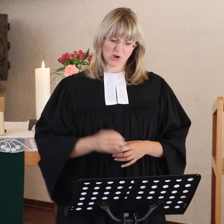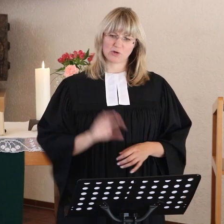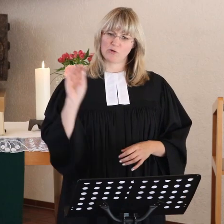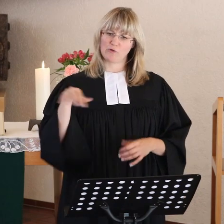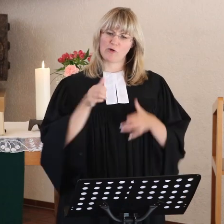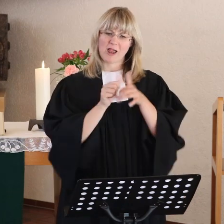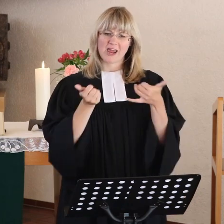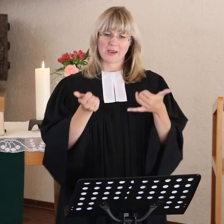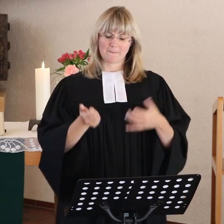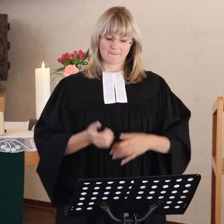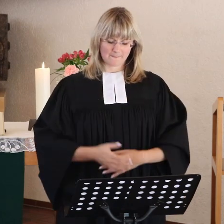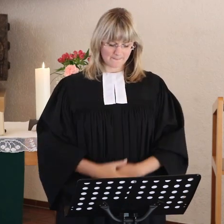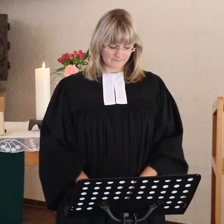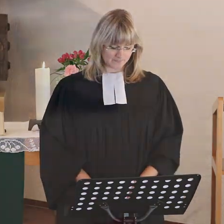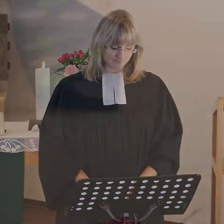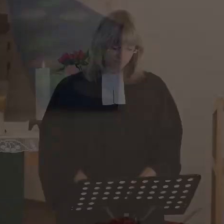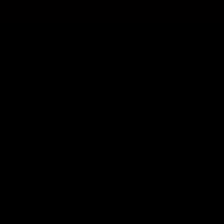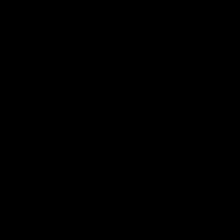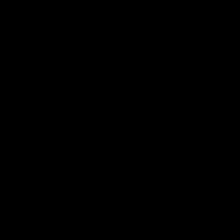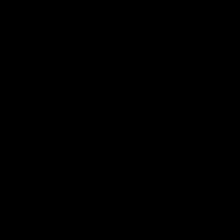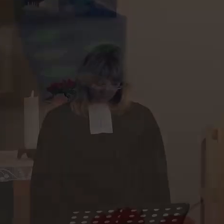viel, wie sie brauchten.